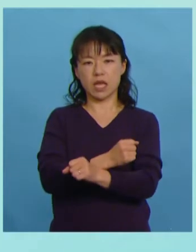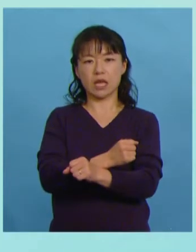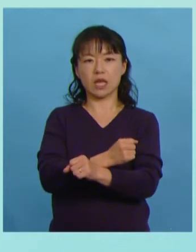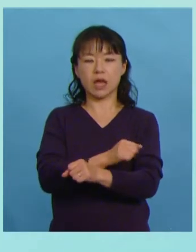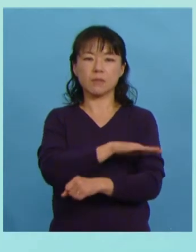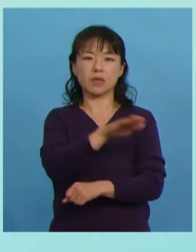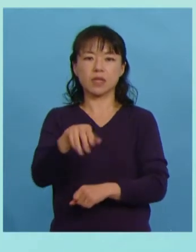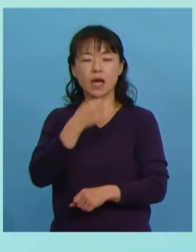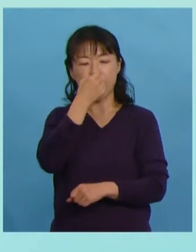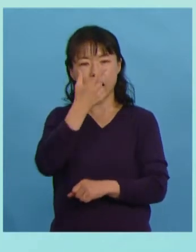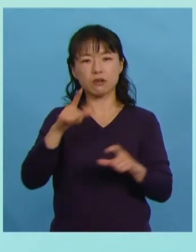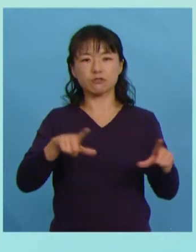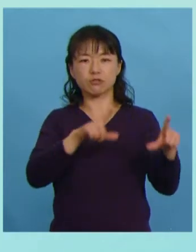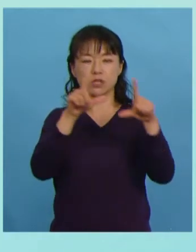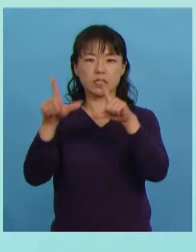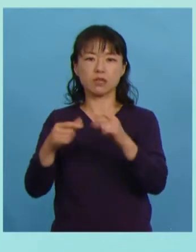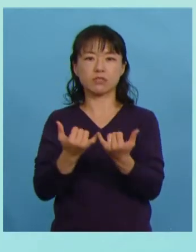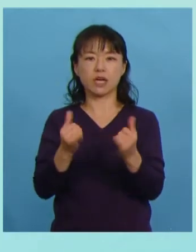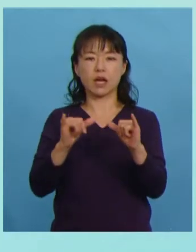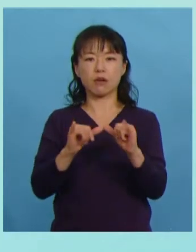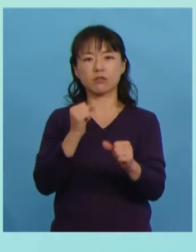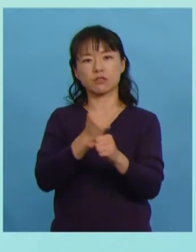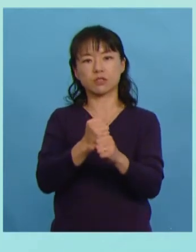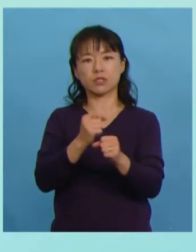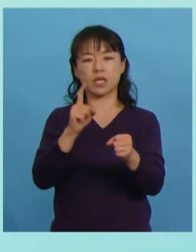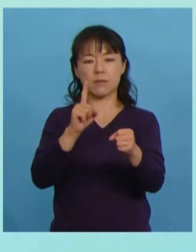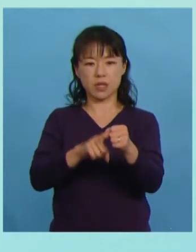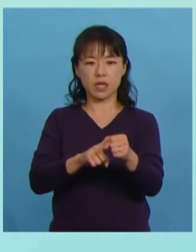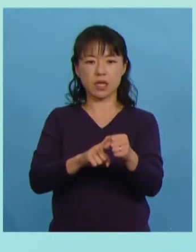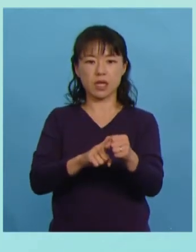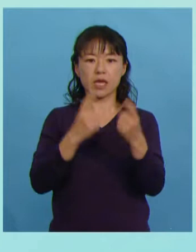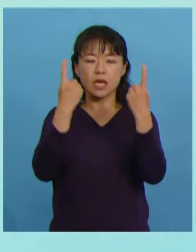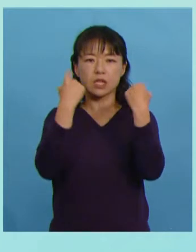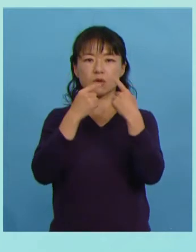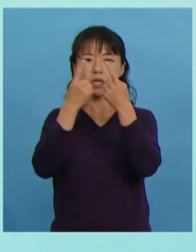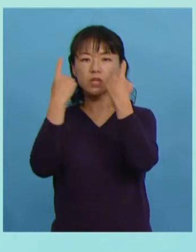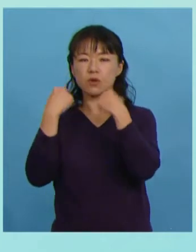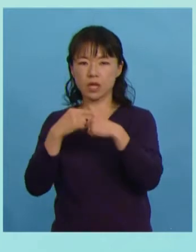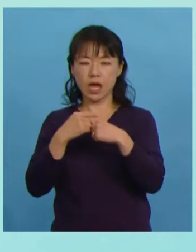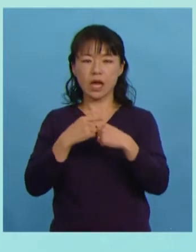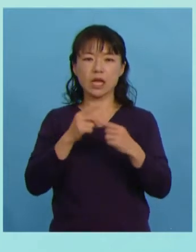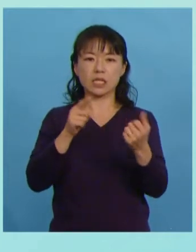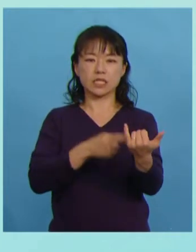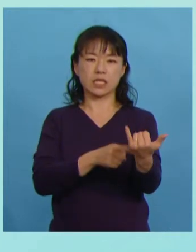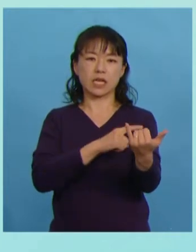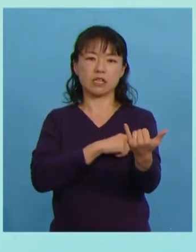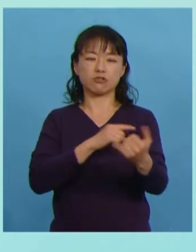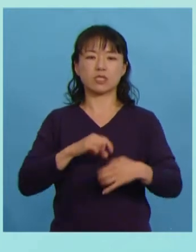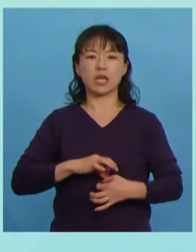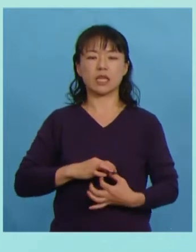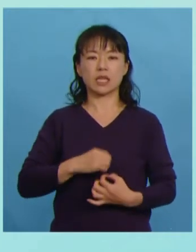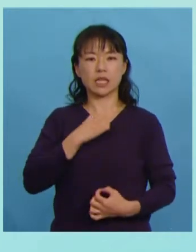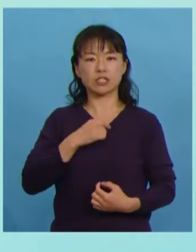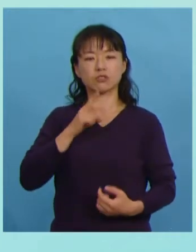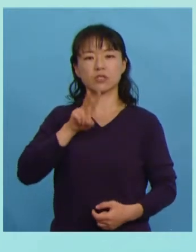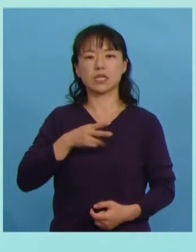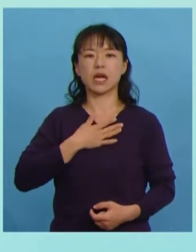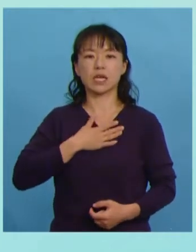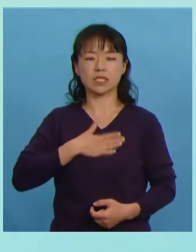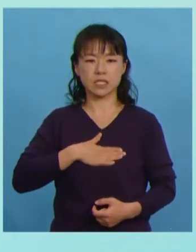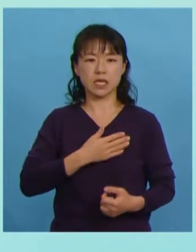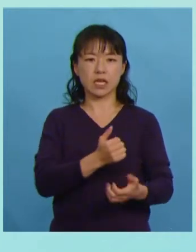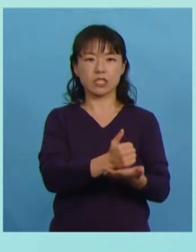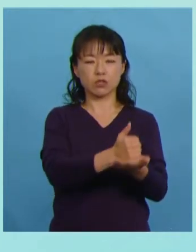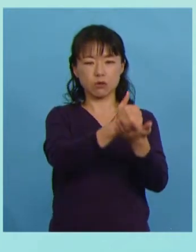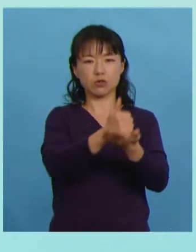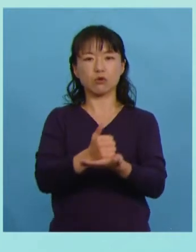んなが明るく暮らせる社会を作るために、私たち一人一人が人権について正しく理解し、周りの人の人権を尊重する意識